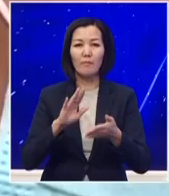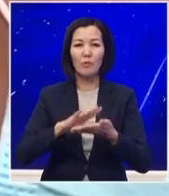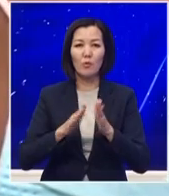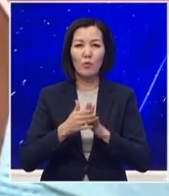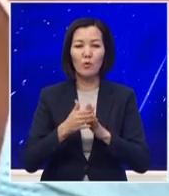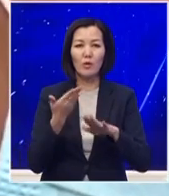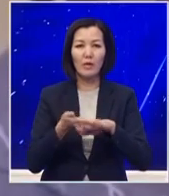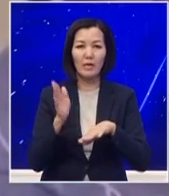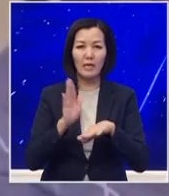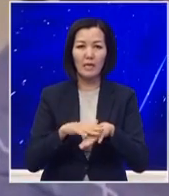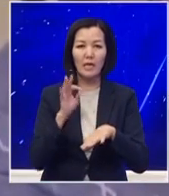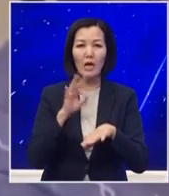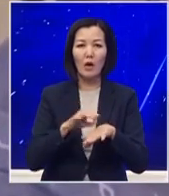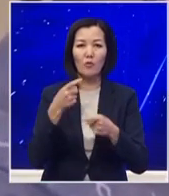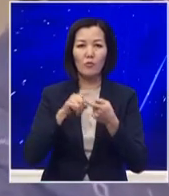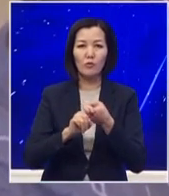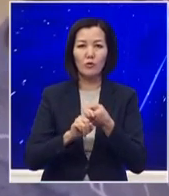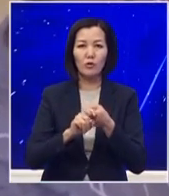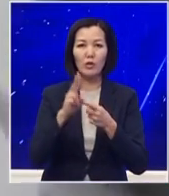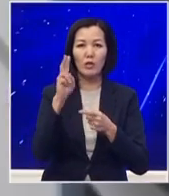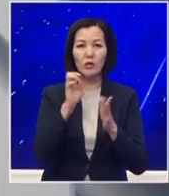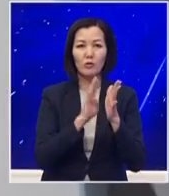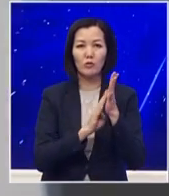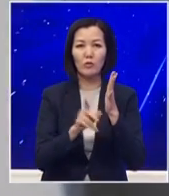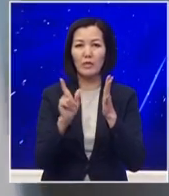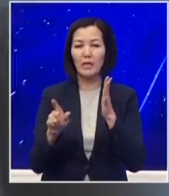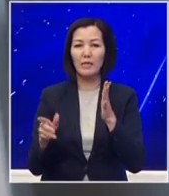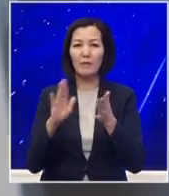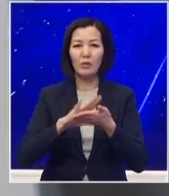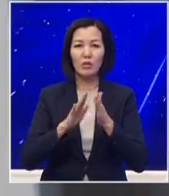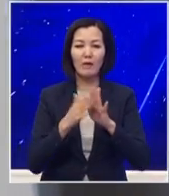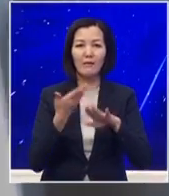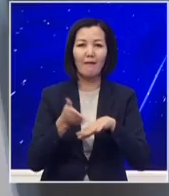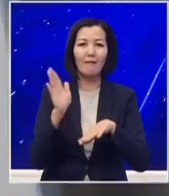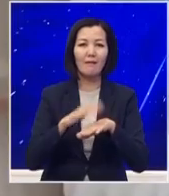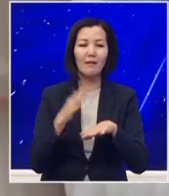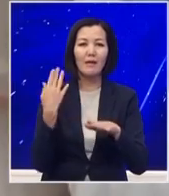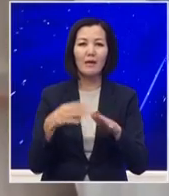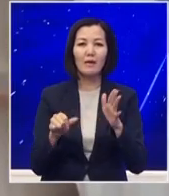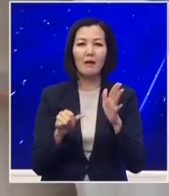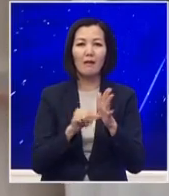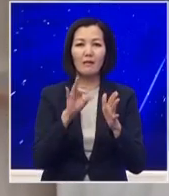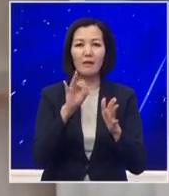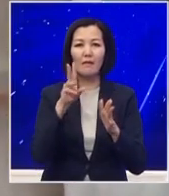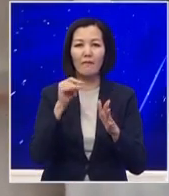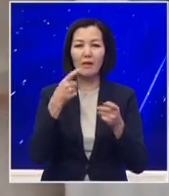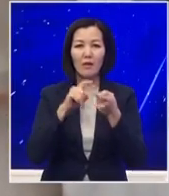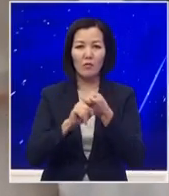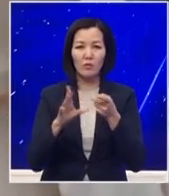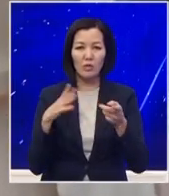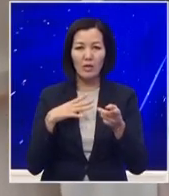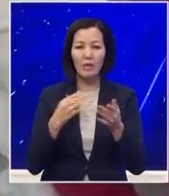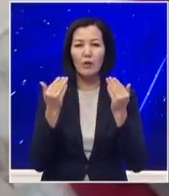көншітпейді. Коронавирус инфекциясын жұқтырған 290 адамның жағдайы нашар. 46 науқас өкпені жасанды желдету аппаратына